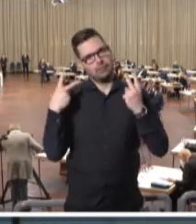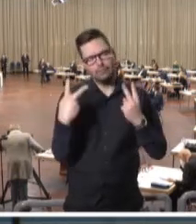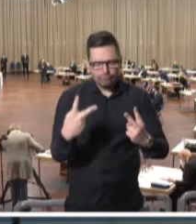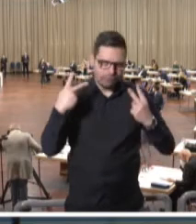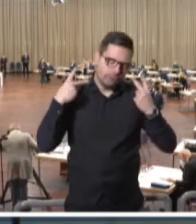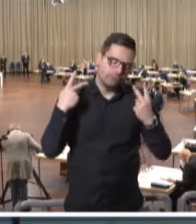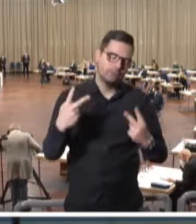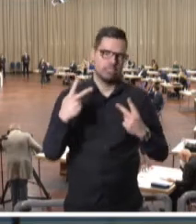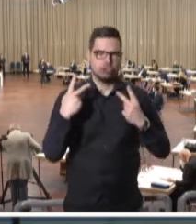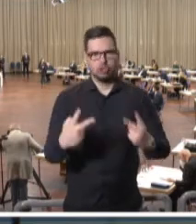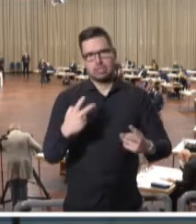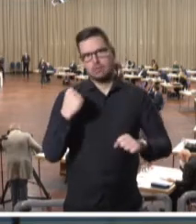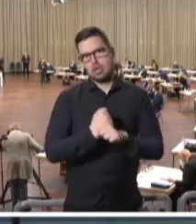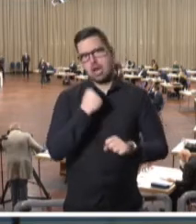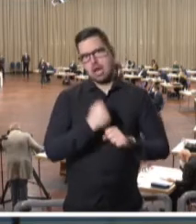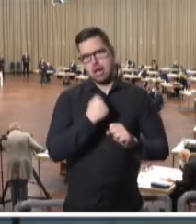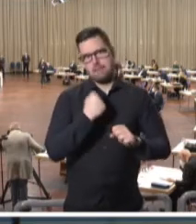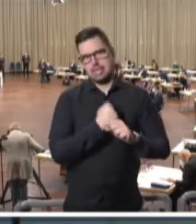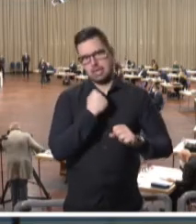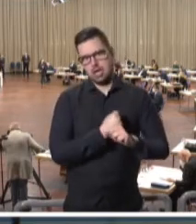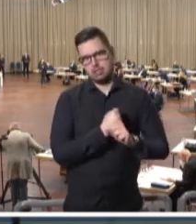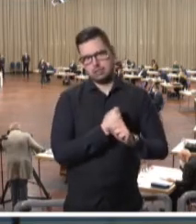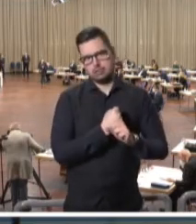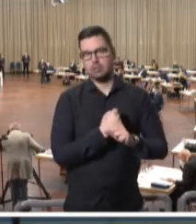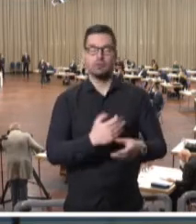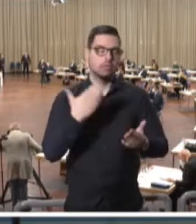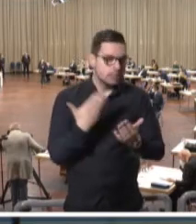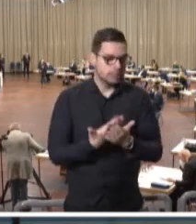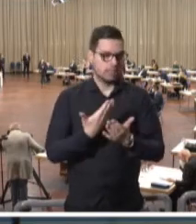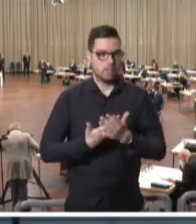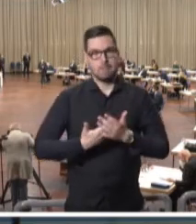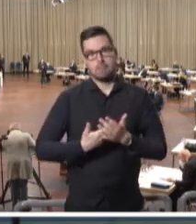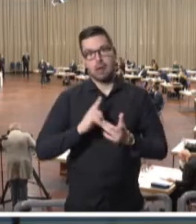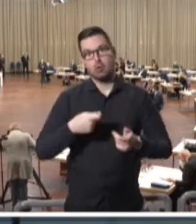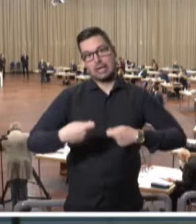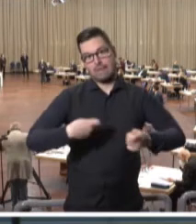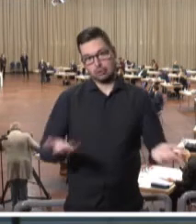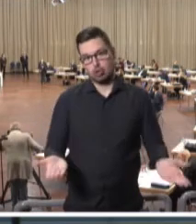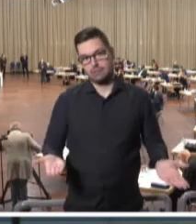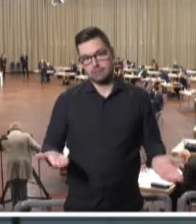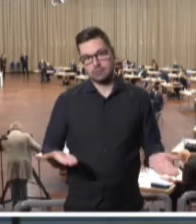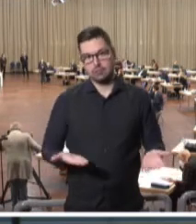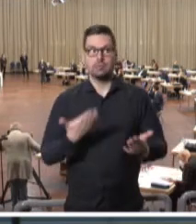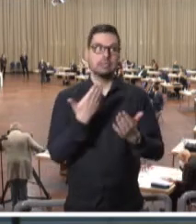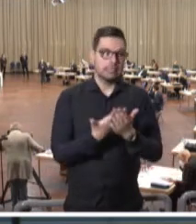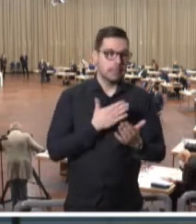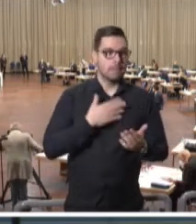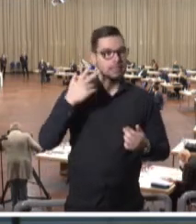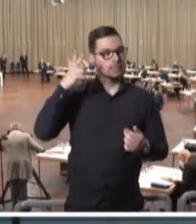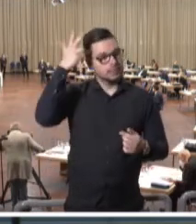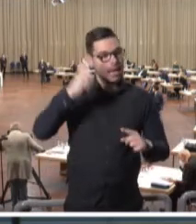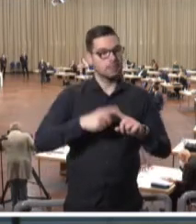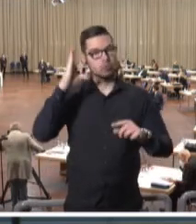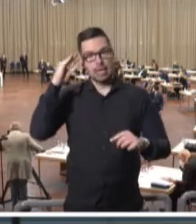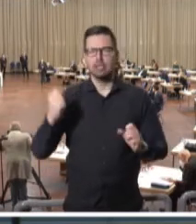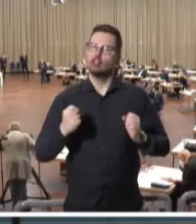wichtigsten Errungenschaften der Arbeitnehmerinnen und Arbeitnehmer und damit auch der Gewerkschaften. Das, meine sehr verehrten Damen und Herren, stärken